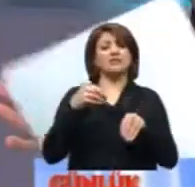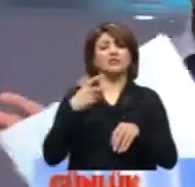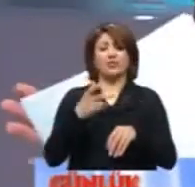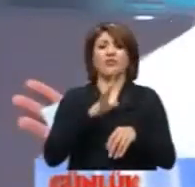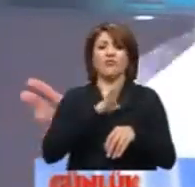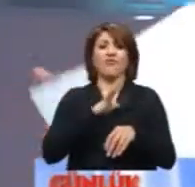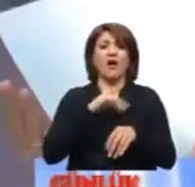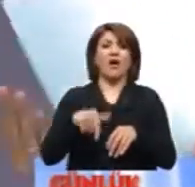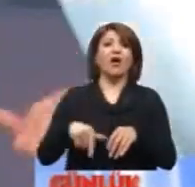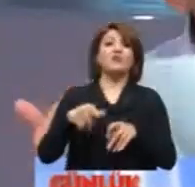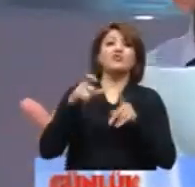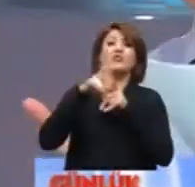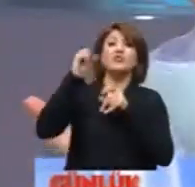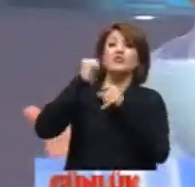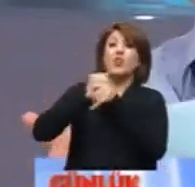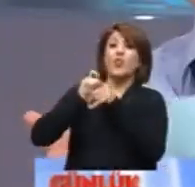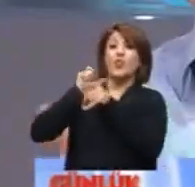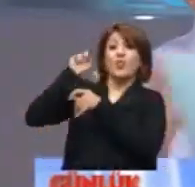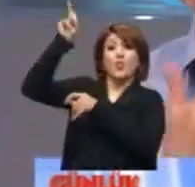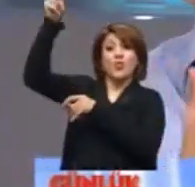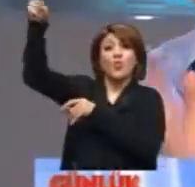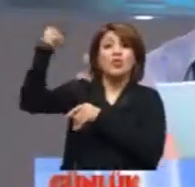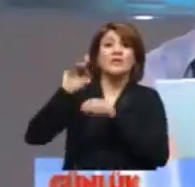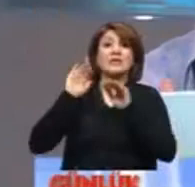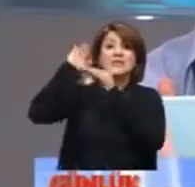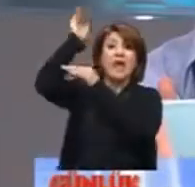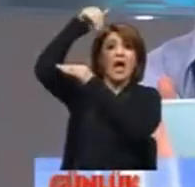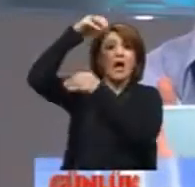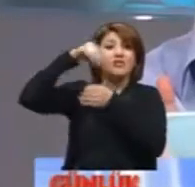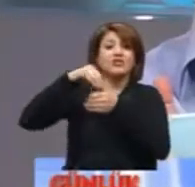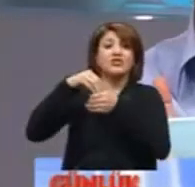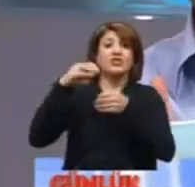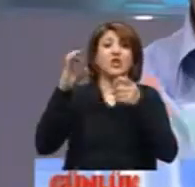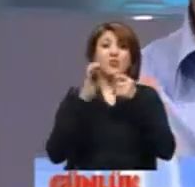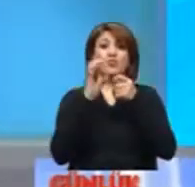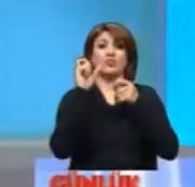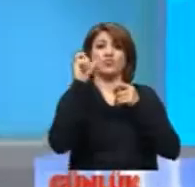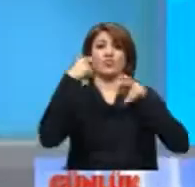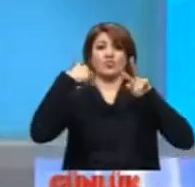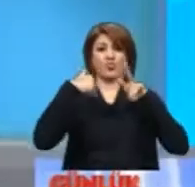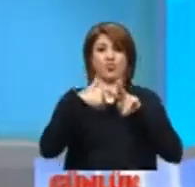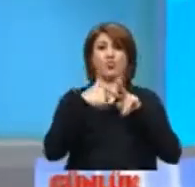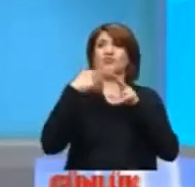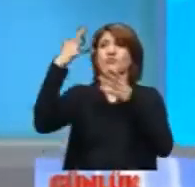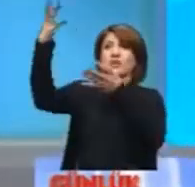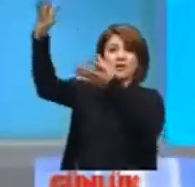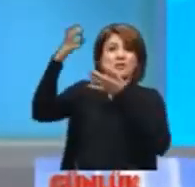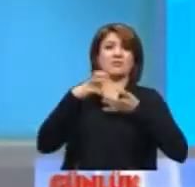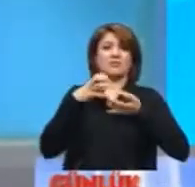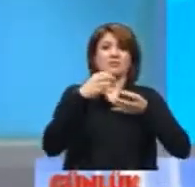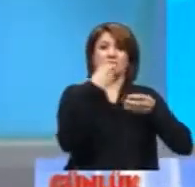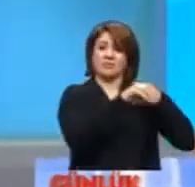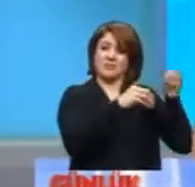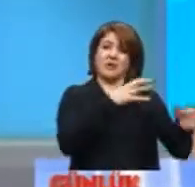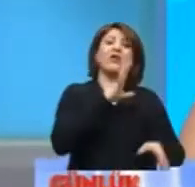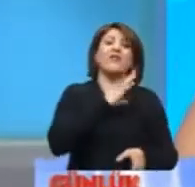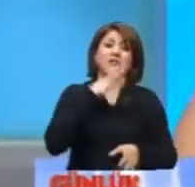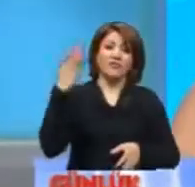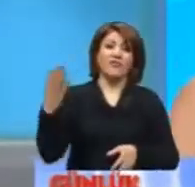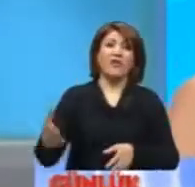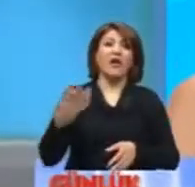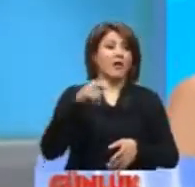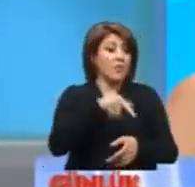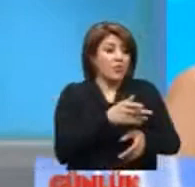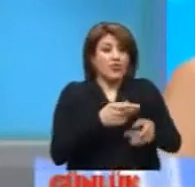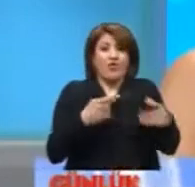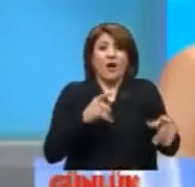ama... Doğuda dağlardan buz indirilerek getirilip satılıyor gerçekten. Ama bu buzul çok ciddi bir şey. Evet yani ya. Büyük şirketlerin bu işi üstlenmesi lazım. 6000